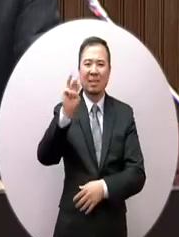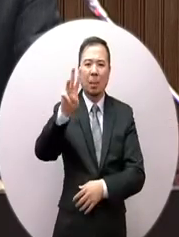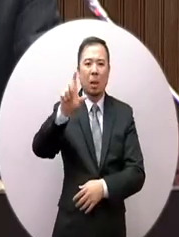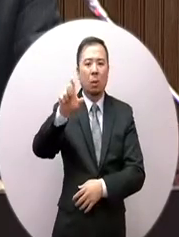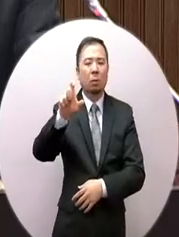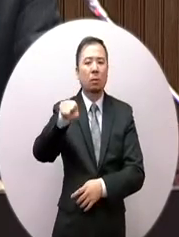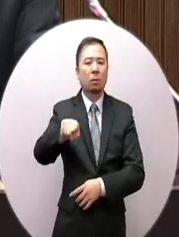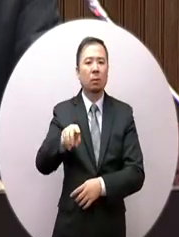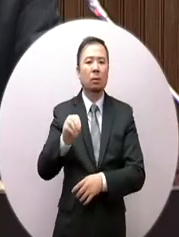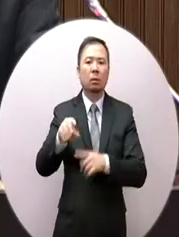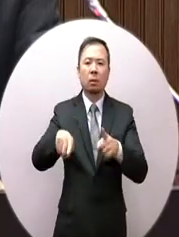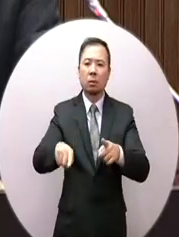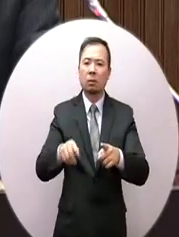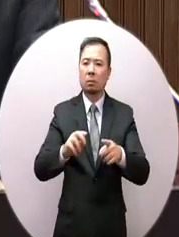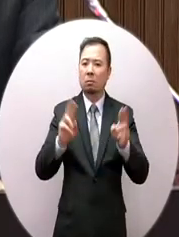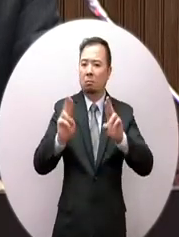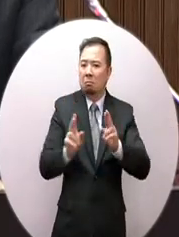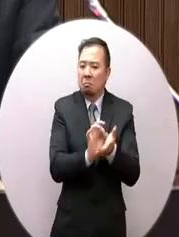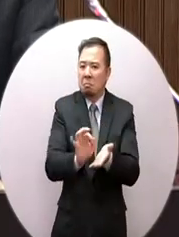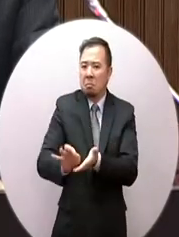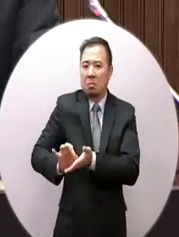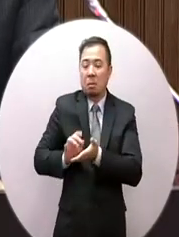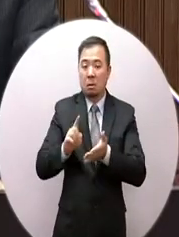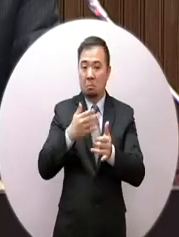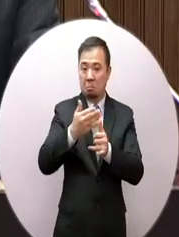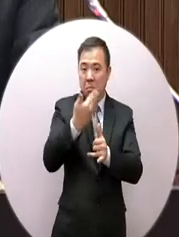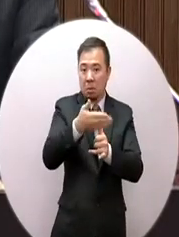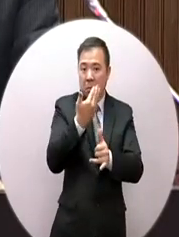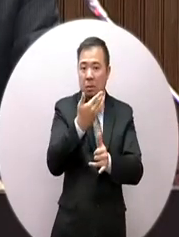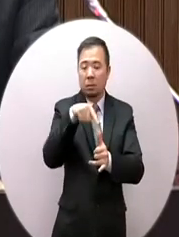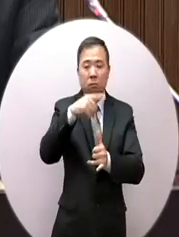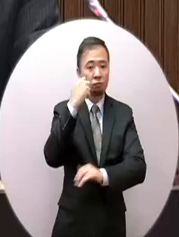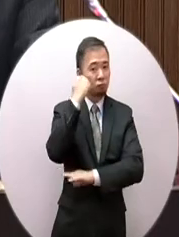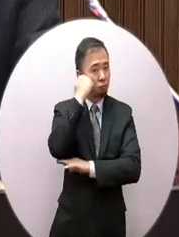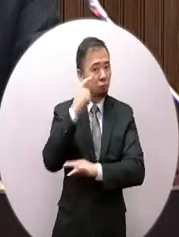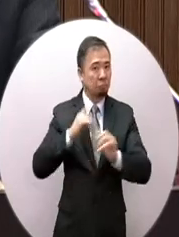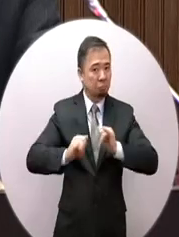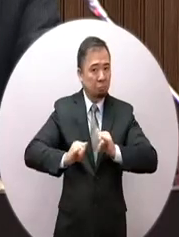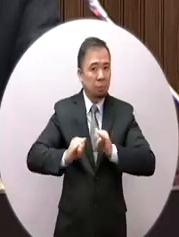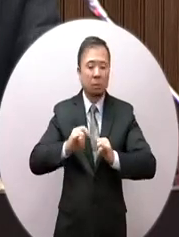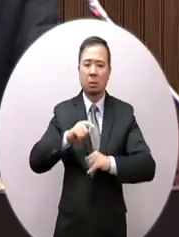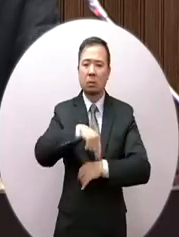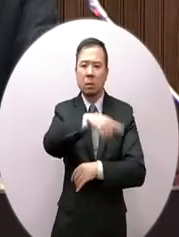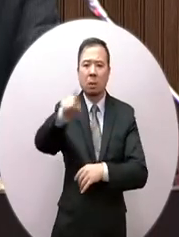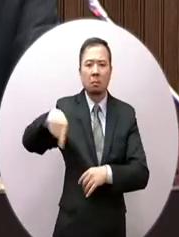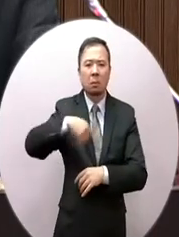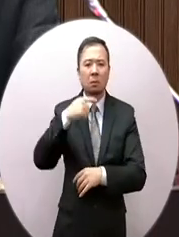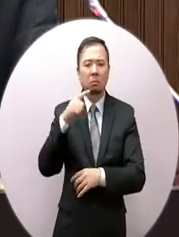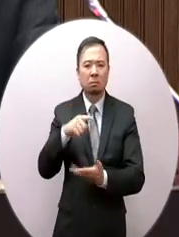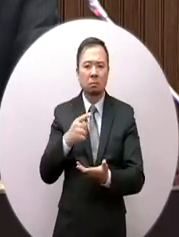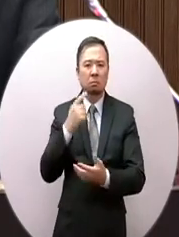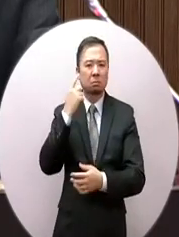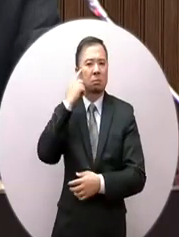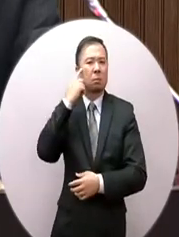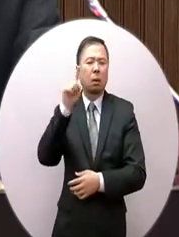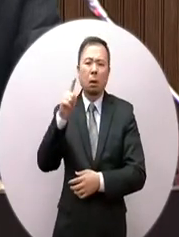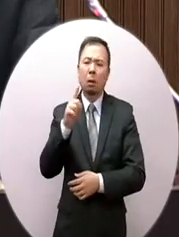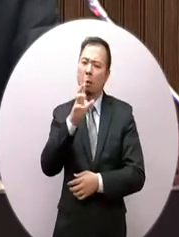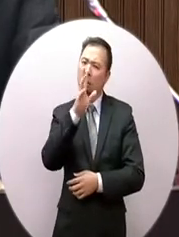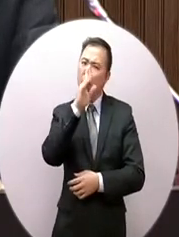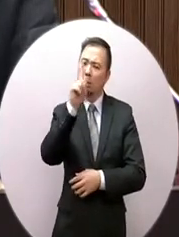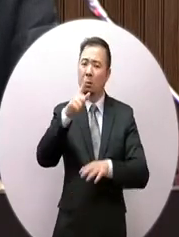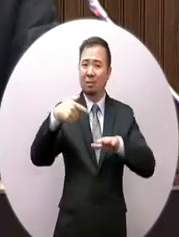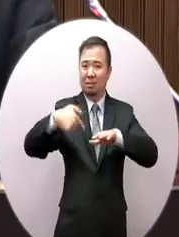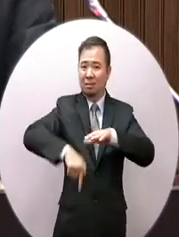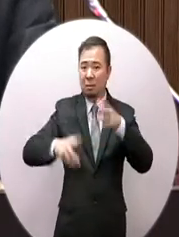啊，所有的人民他们会感受说，这个为什么？这个深澳也有发电厂，现